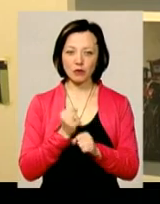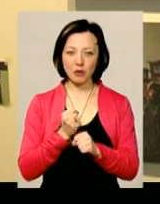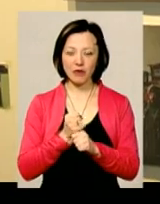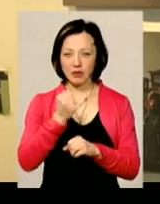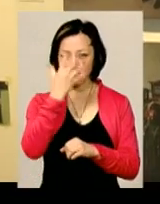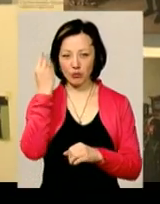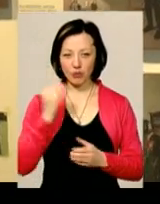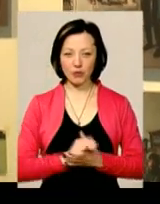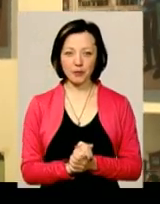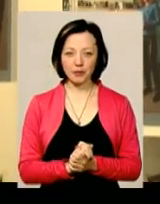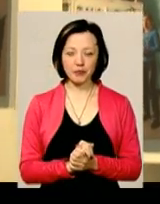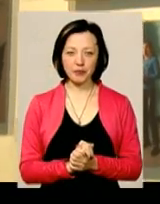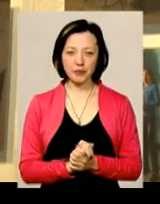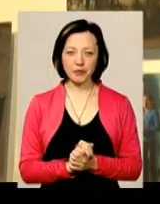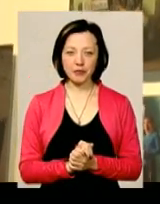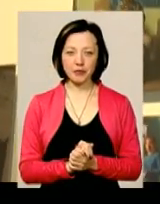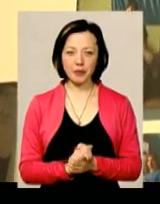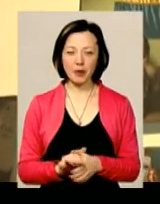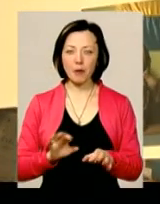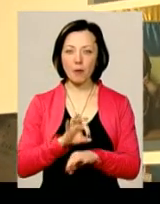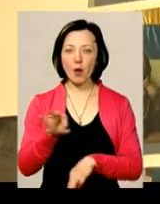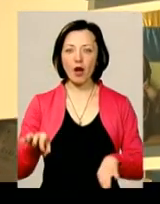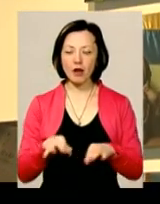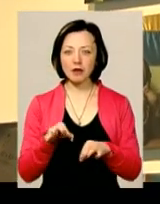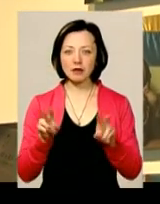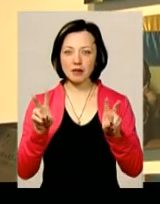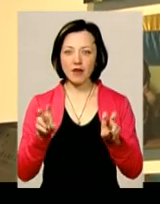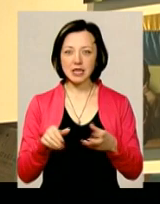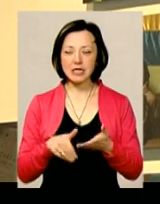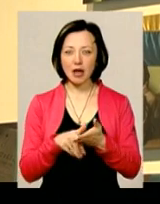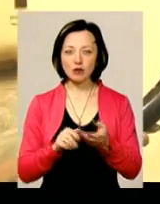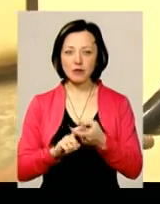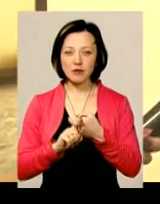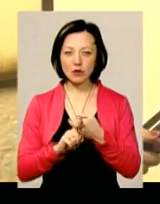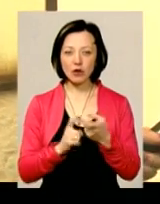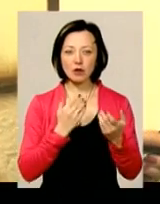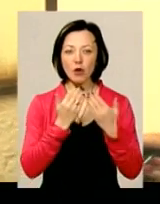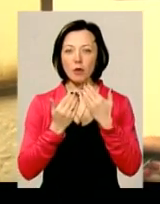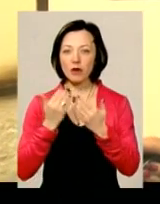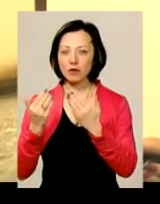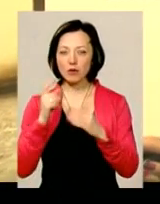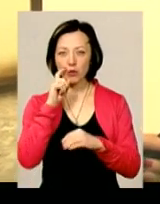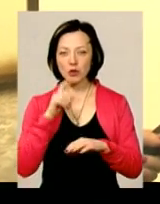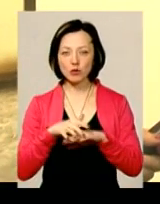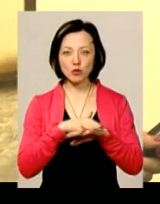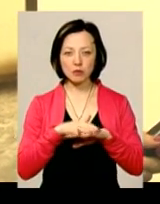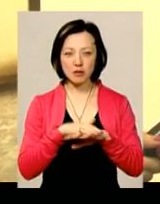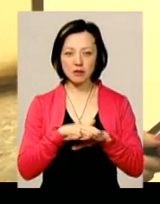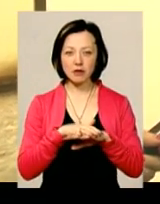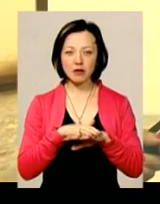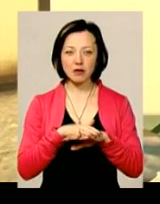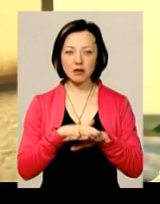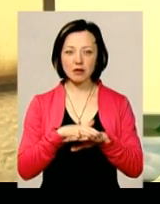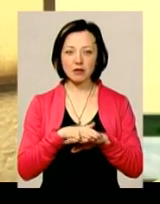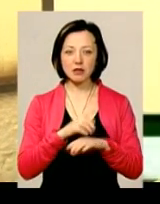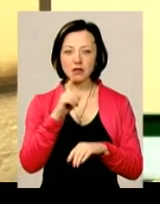і забув. Проєкт мій називається «Засоби зв'язку». Він ґрунтується на соціологічних опитуваннях українського суспільства